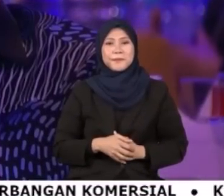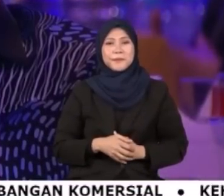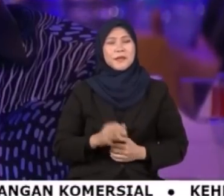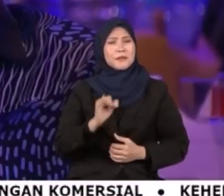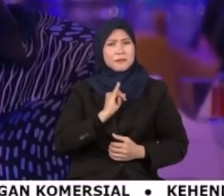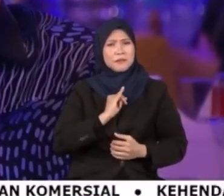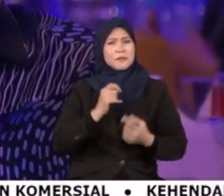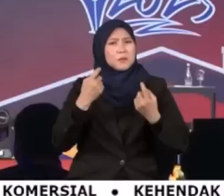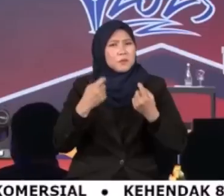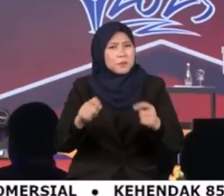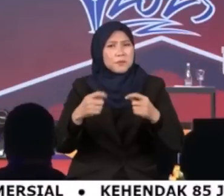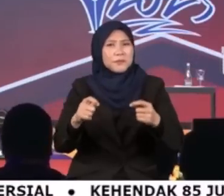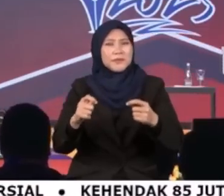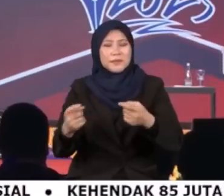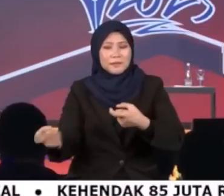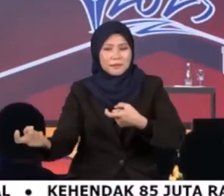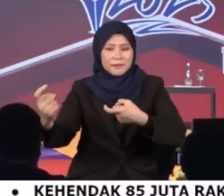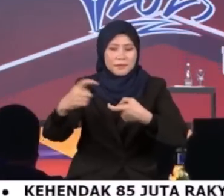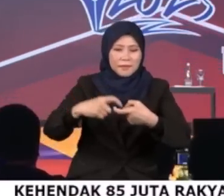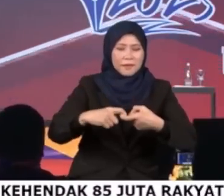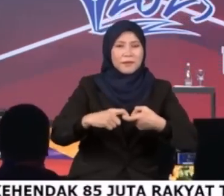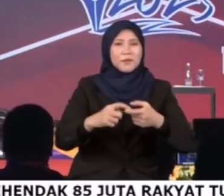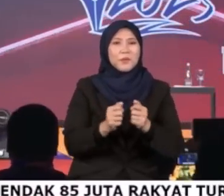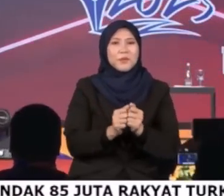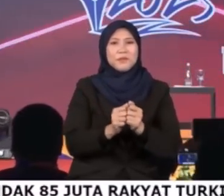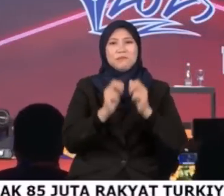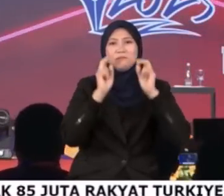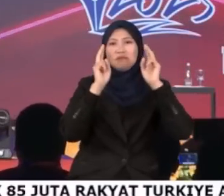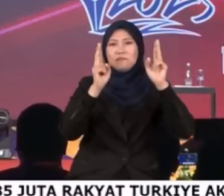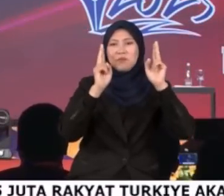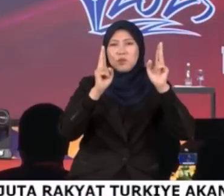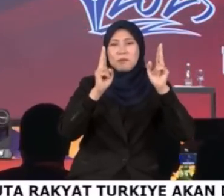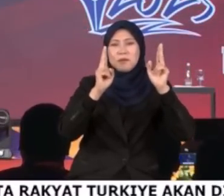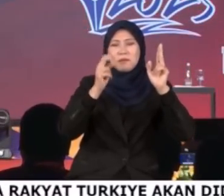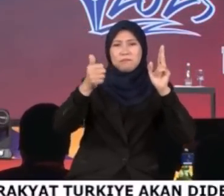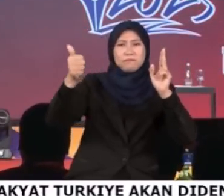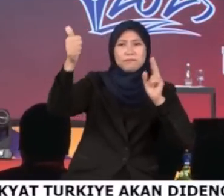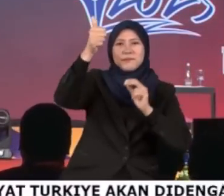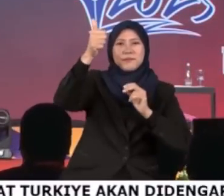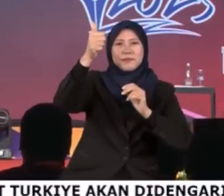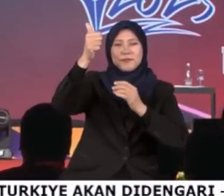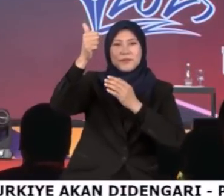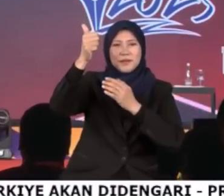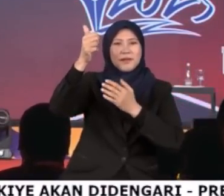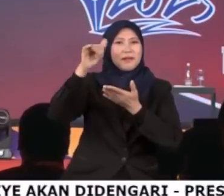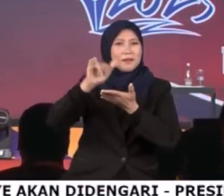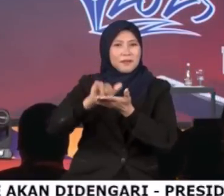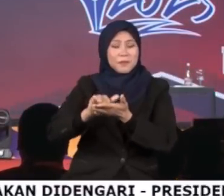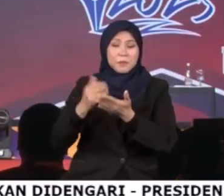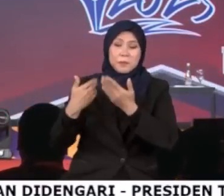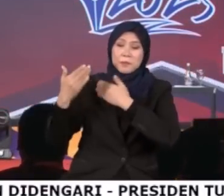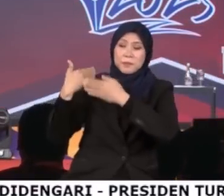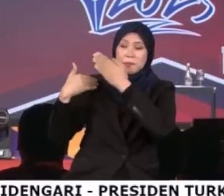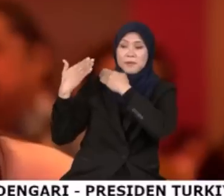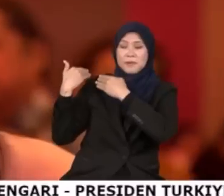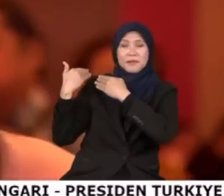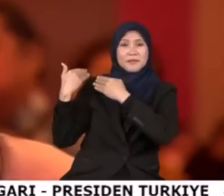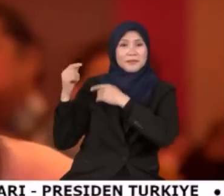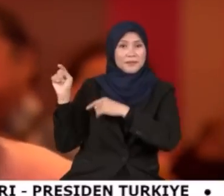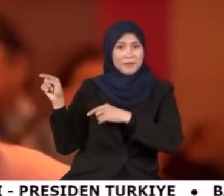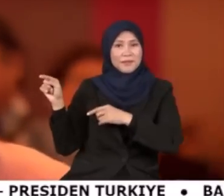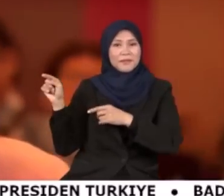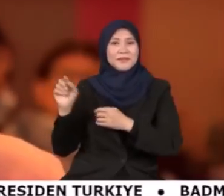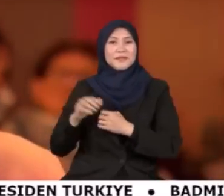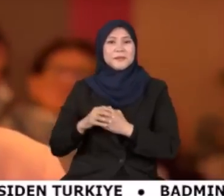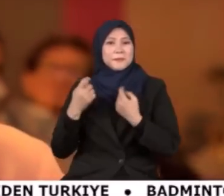coba kaitkan dengan pandangan ulama-ulama besar yang kita bawa beberapa malam yang lalu